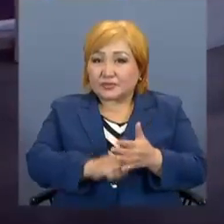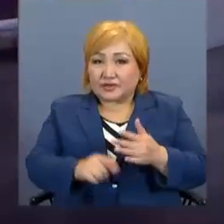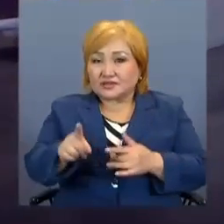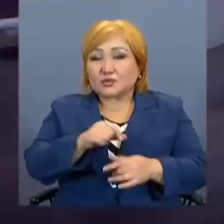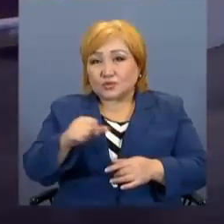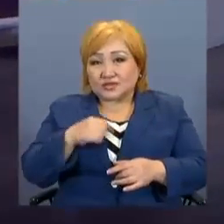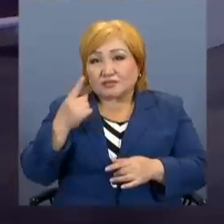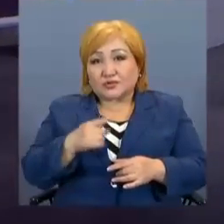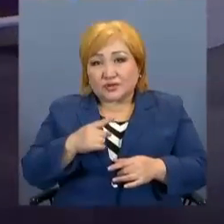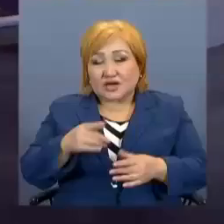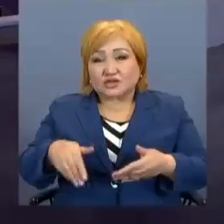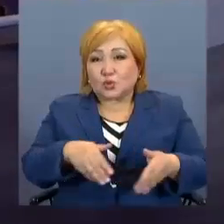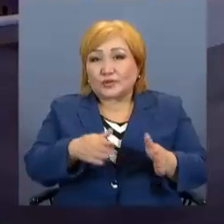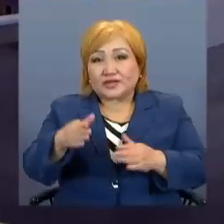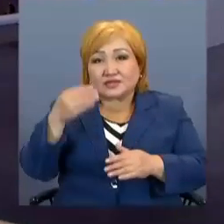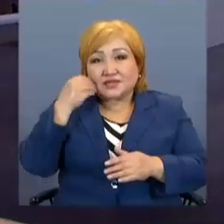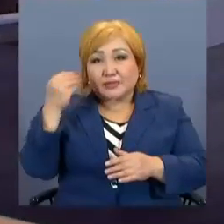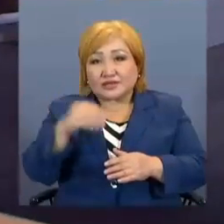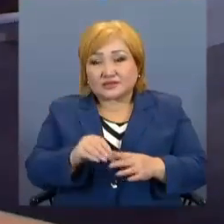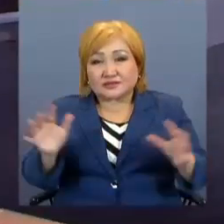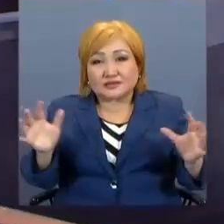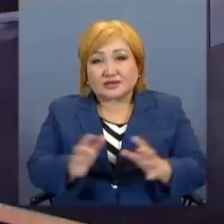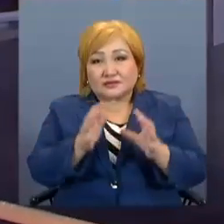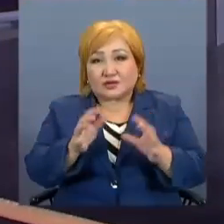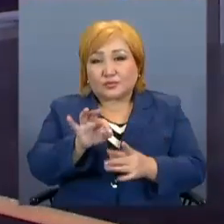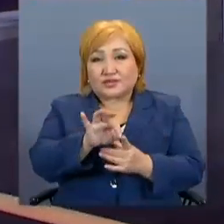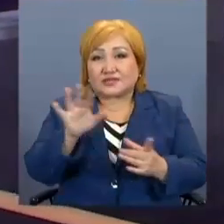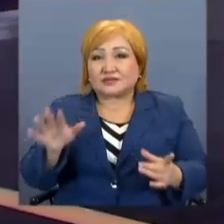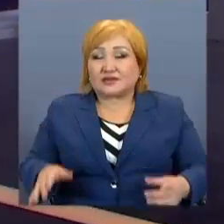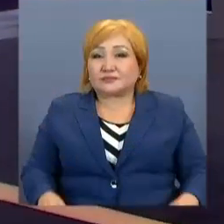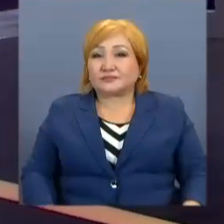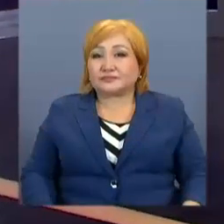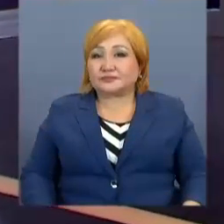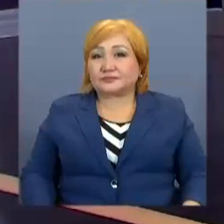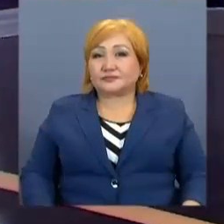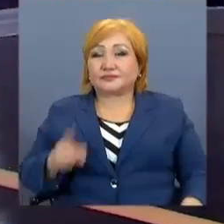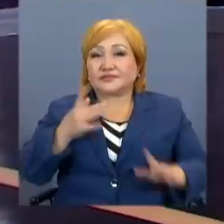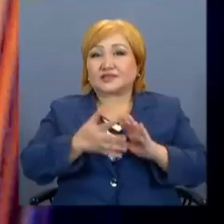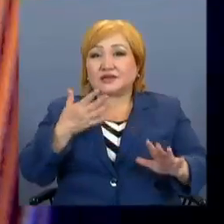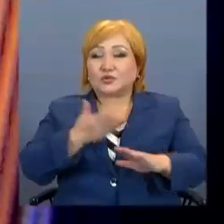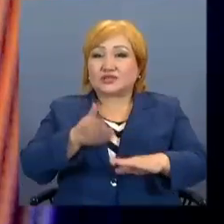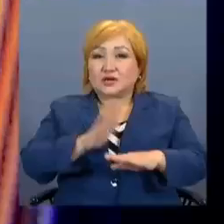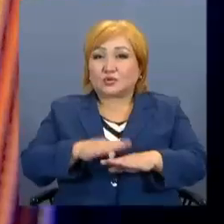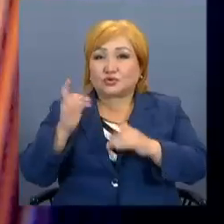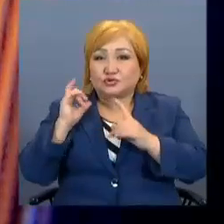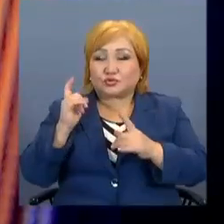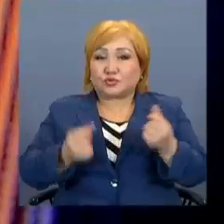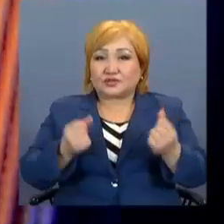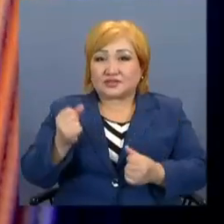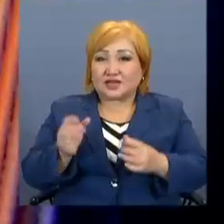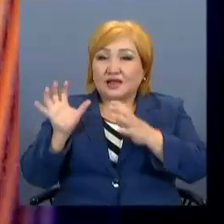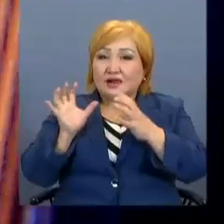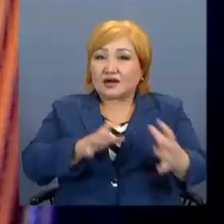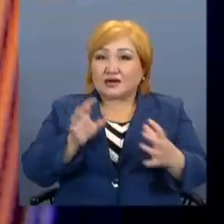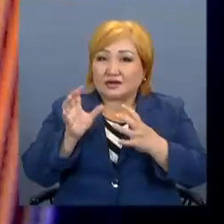жолдың сапасын сақтау мақсатында. Жақсы. Осы ауыр жүк көліктері мен автобус жүргізушілері өзара